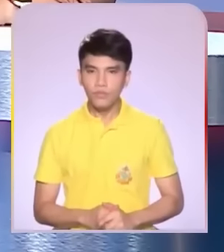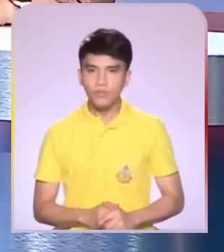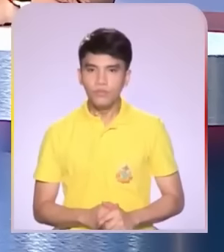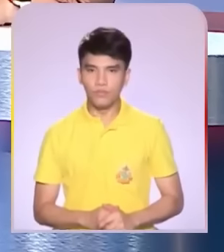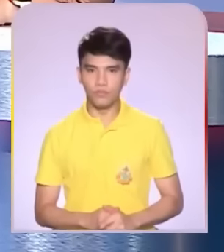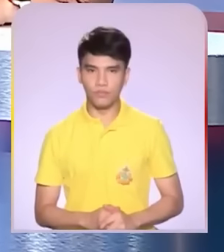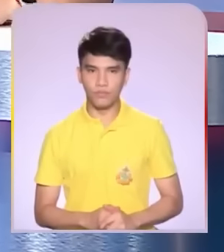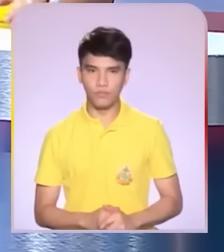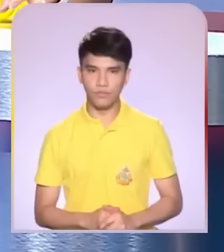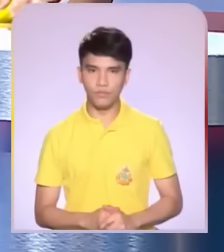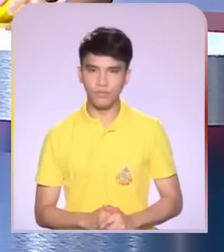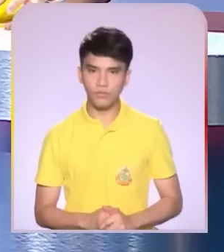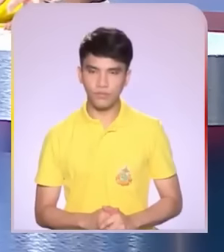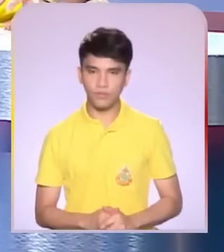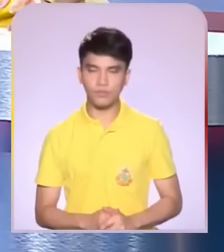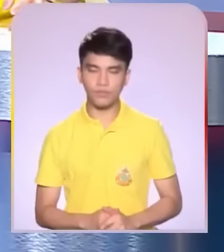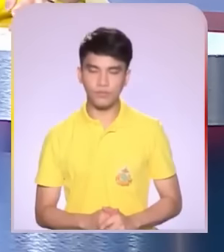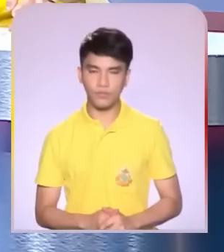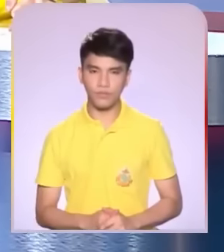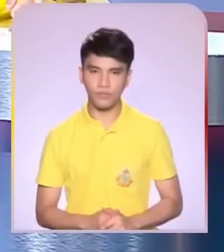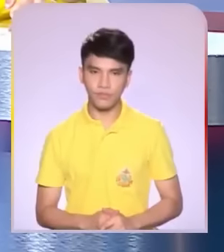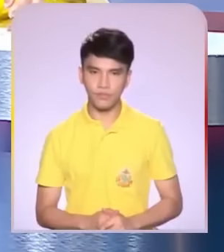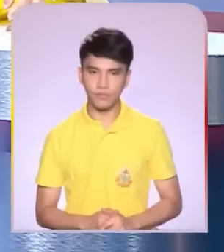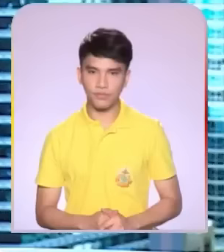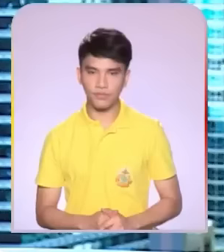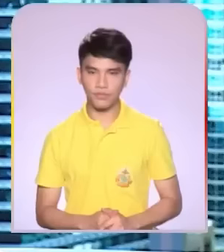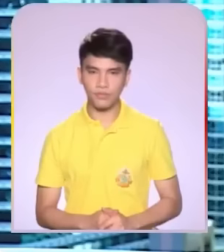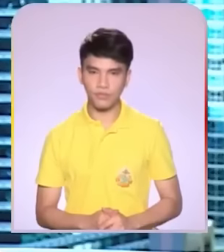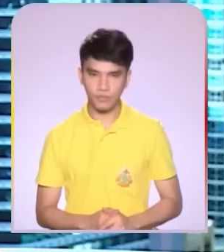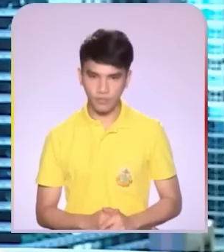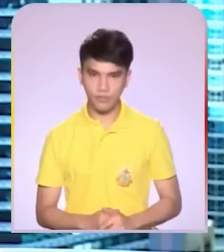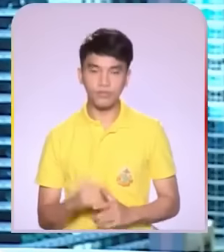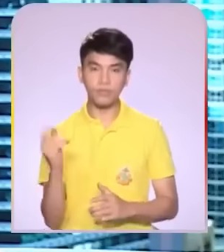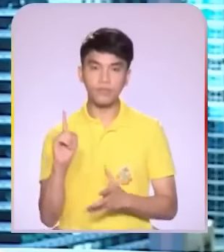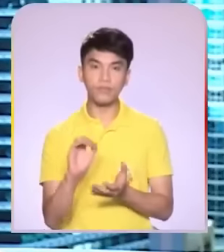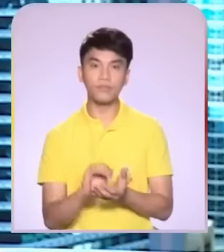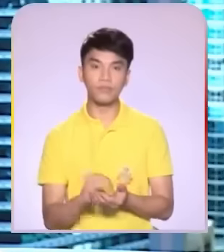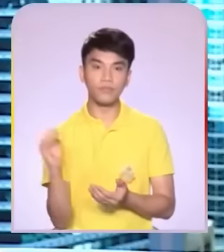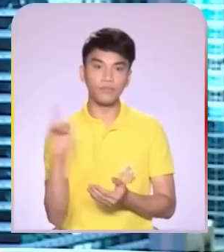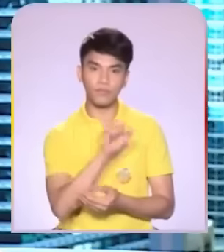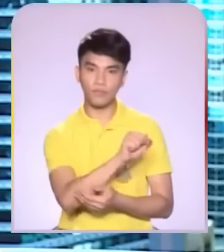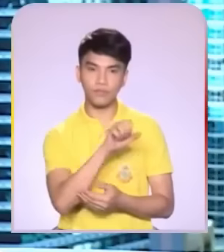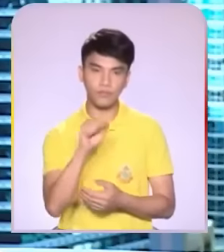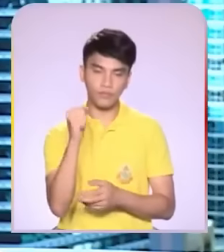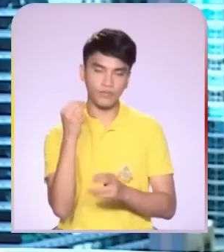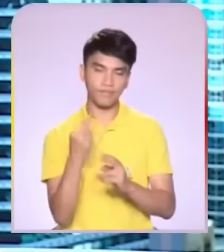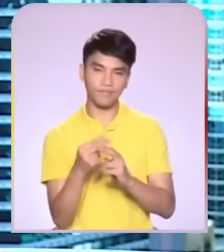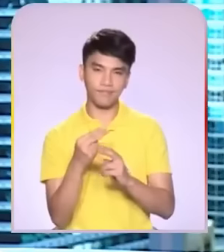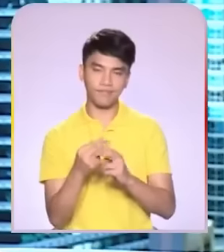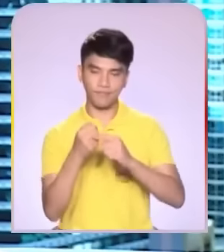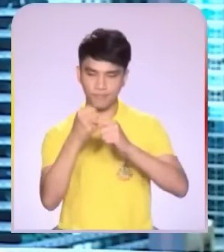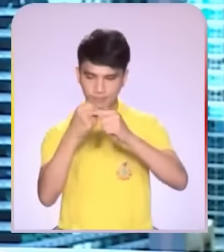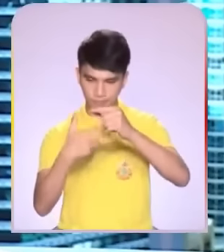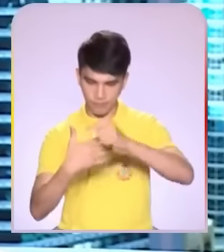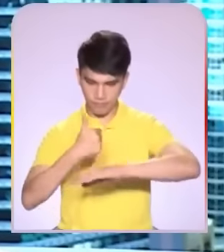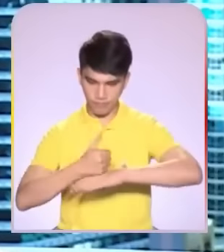มีอีก ตกลงเรียกรับผลประโยชน ์มีอีกท่านหนึ่งคือทางด้านของคุณณัฐพงษ์เรืองปัญญาวุฒินะคะสสบัญชีรายชื่อแล้วก็เป็